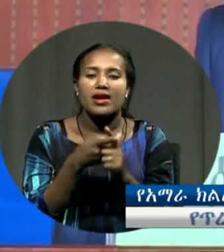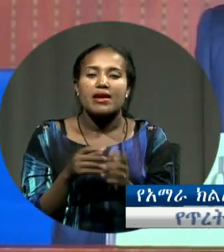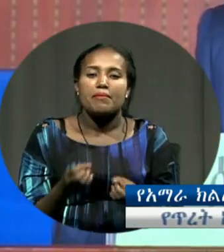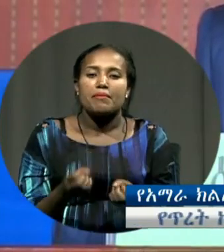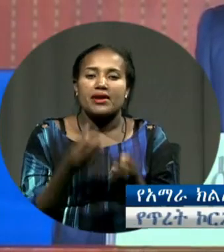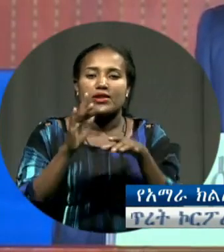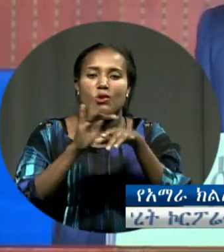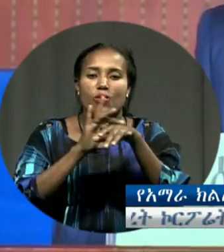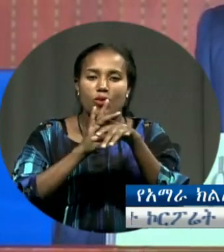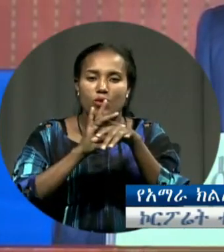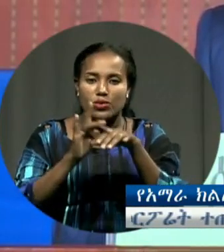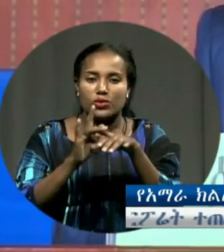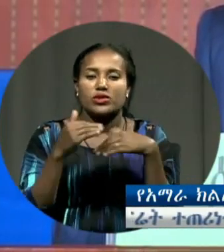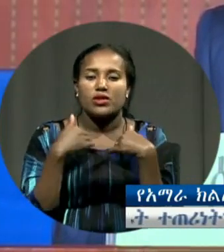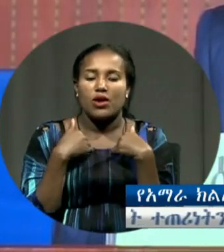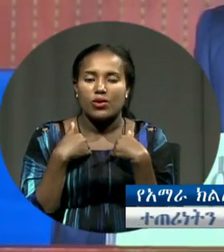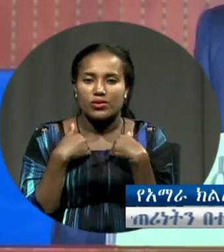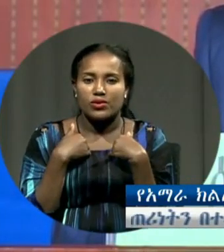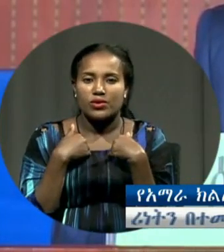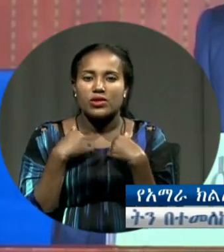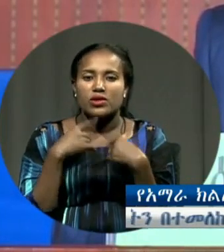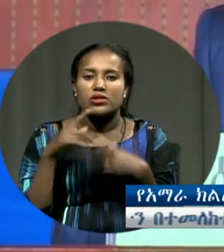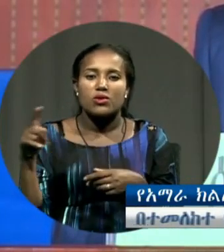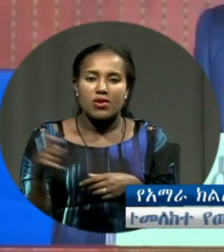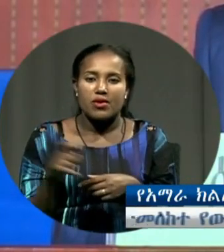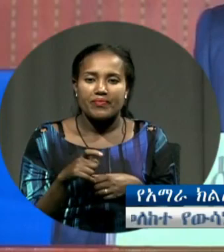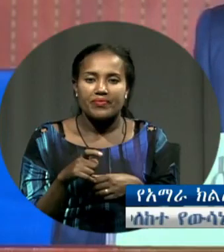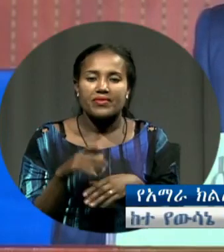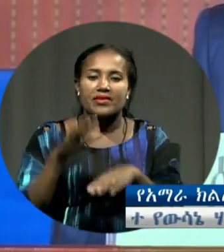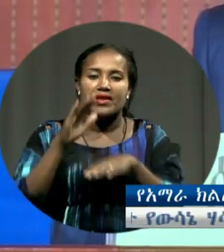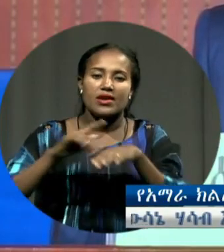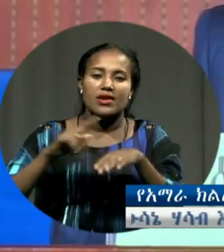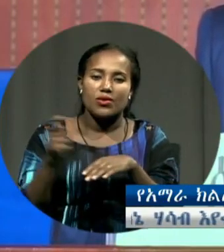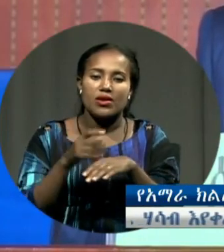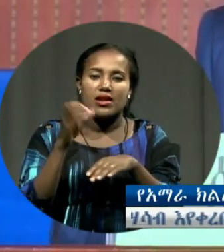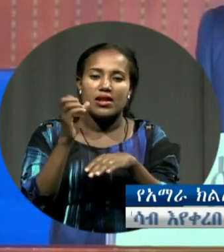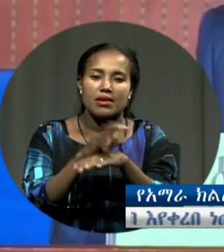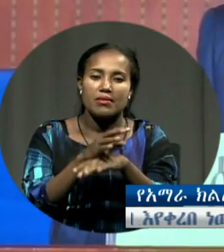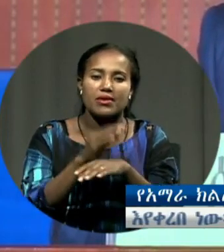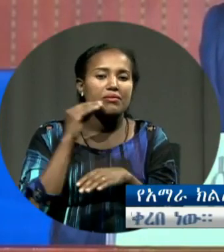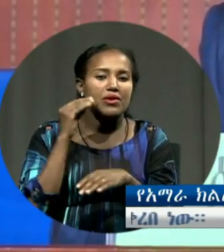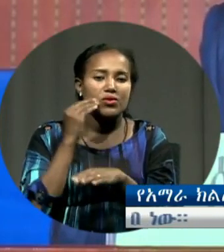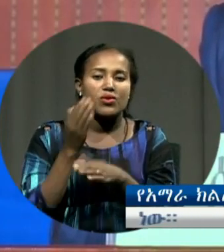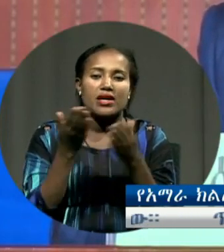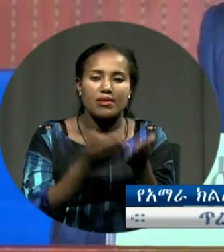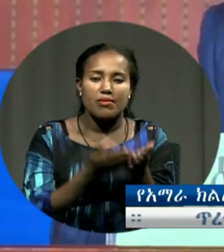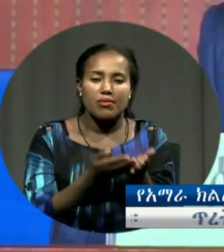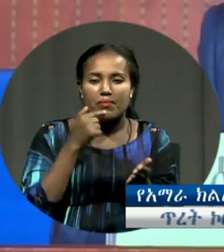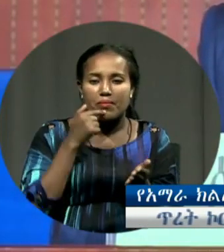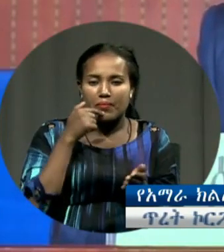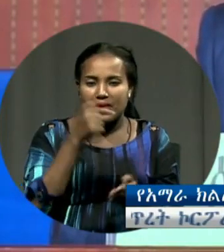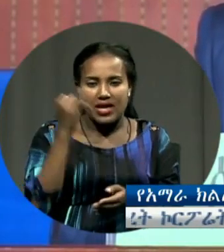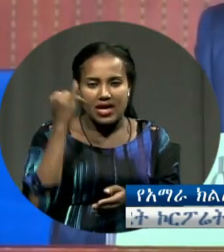በርካታ ጉድለቶች እንዳሉት ስለሆነም ተጠሪ እንዲሆን ለምክር ቤቱ ነው የቀረበ የሚል ሀሳብ